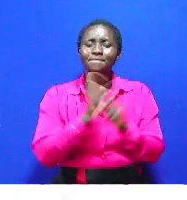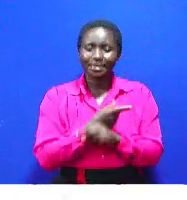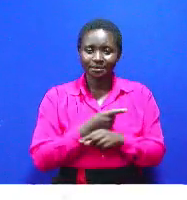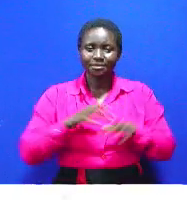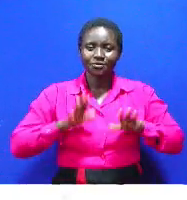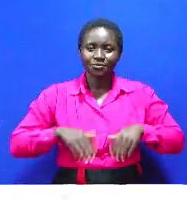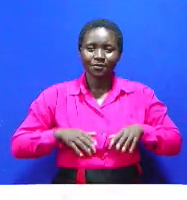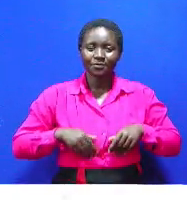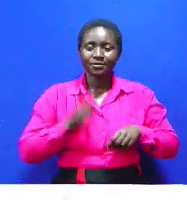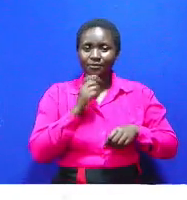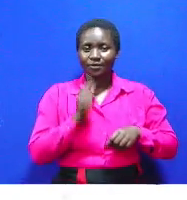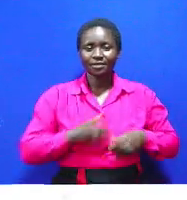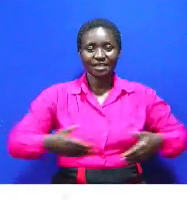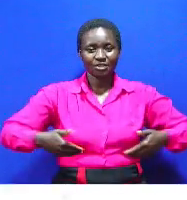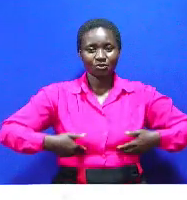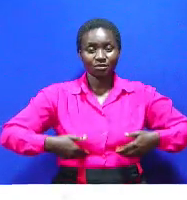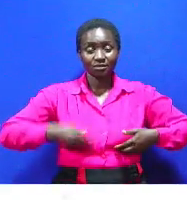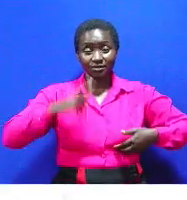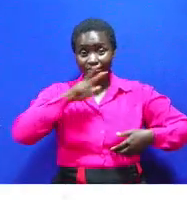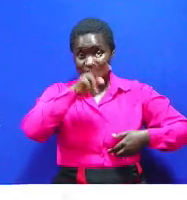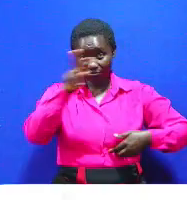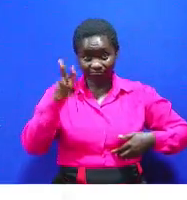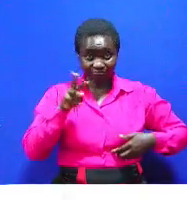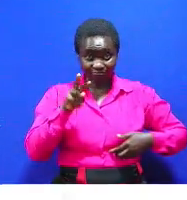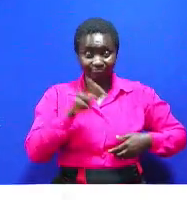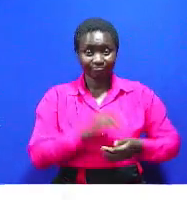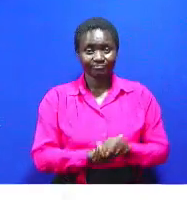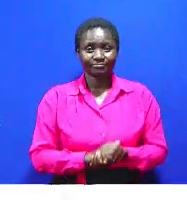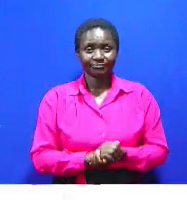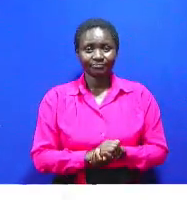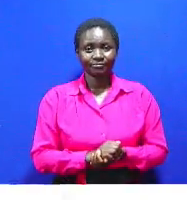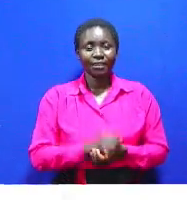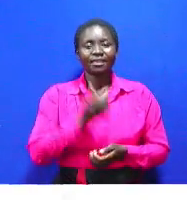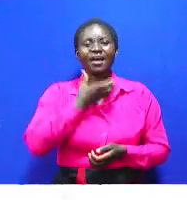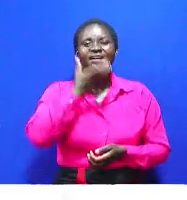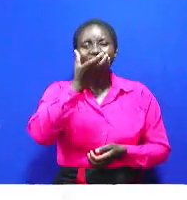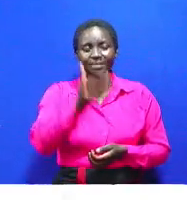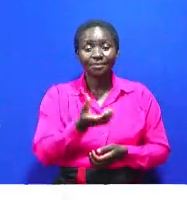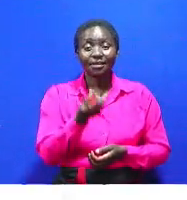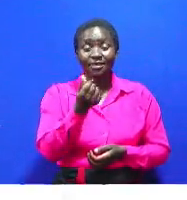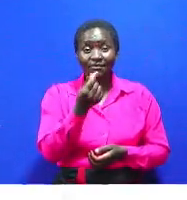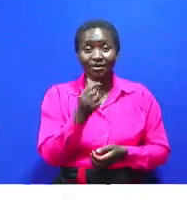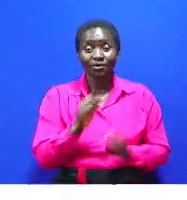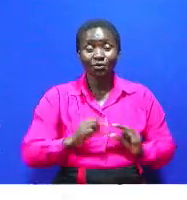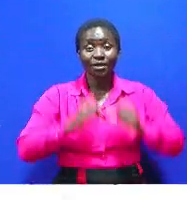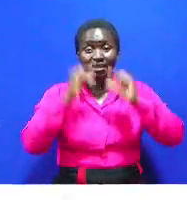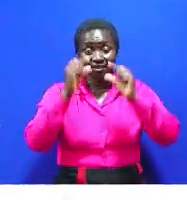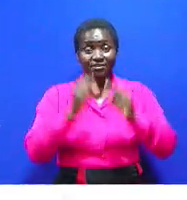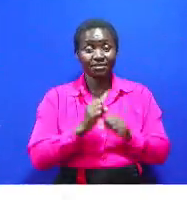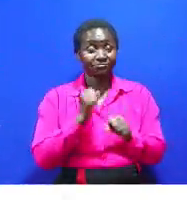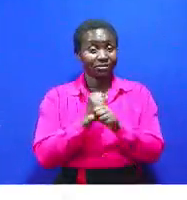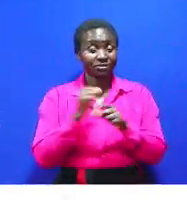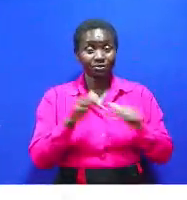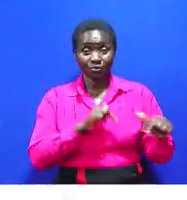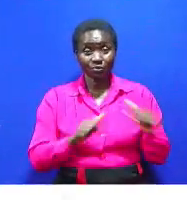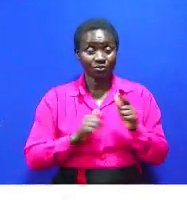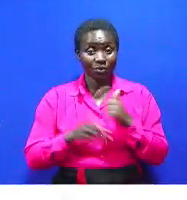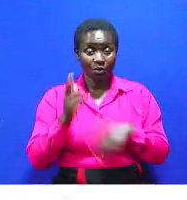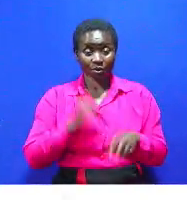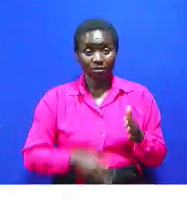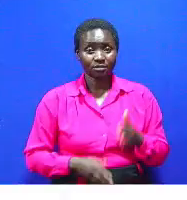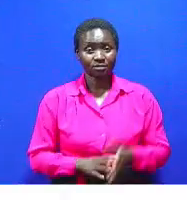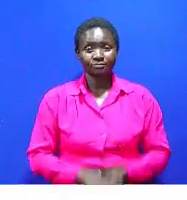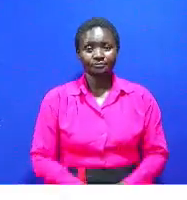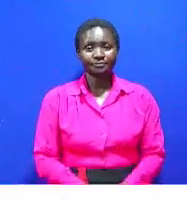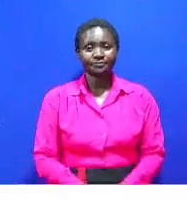na bakaka bakisi county mbaroche nuburi pe answer chibasa kwairu ngaski kwa korire ko reporter ya Ndizi